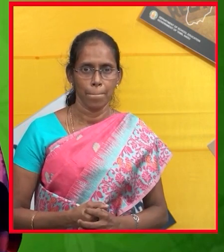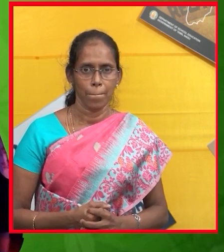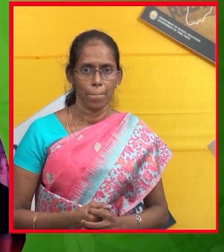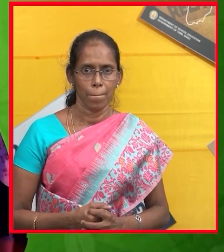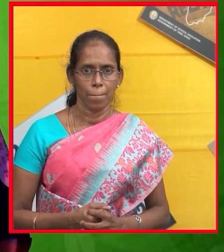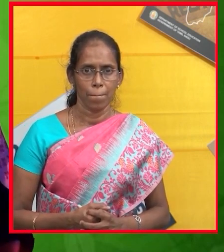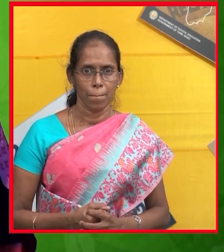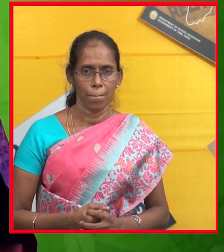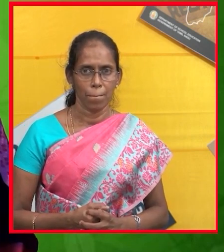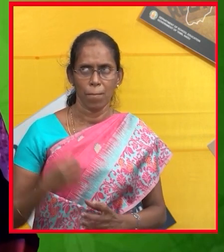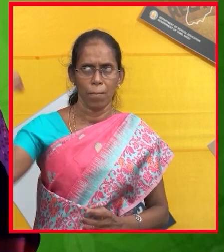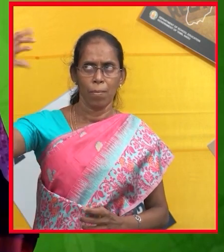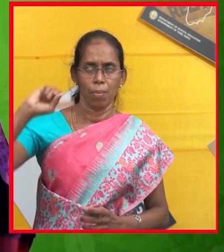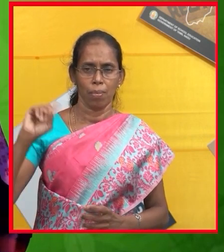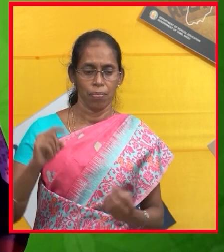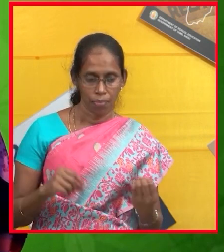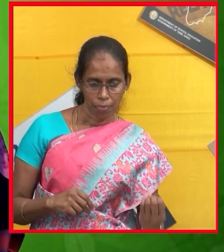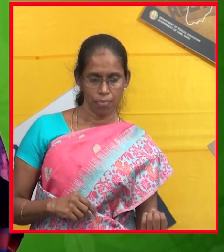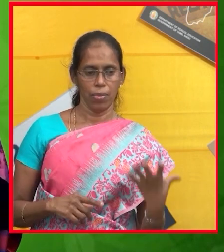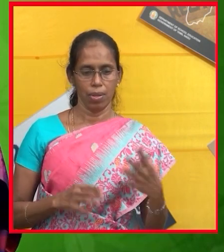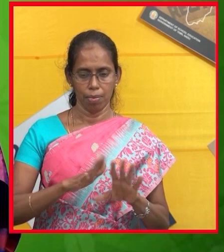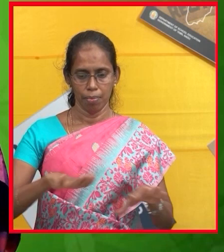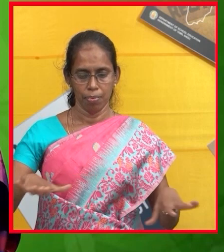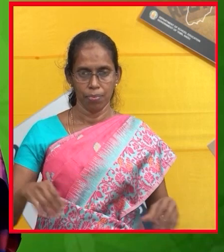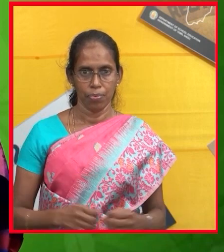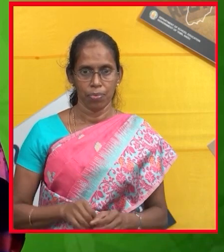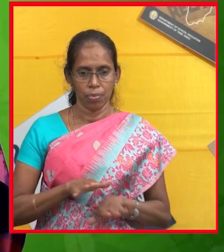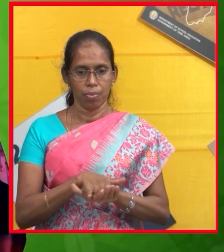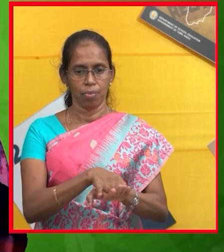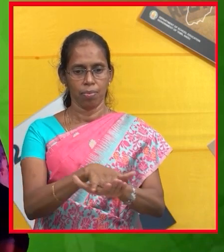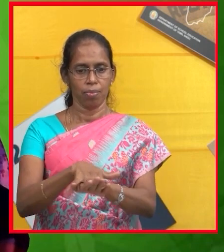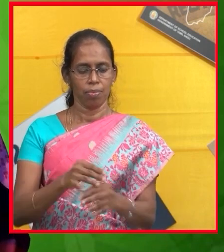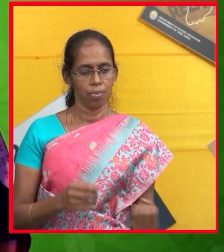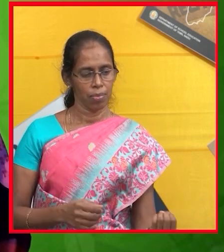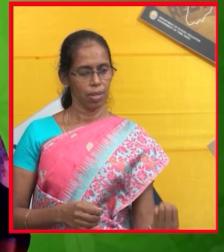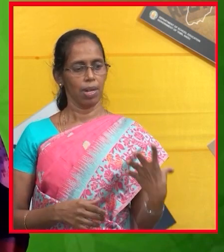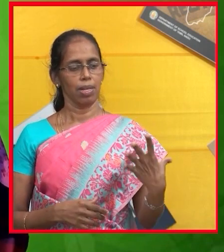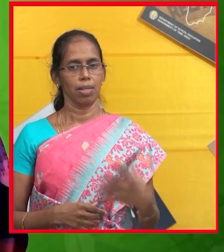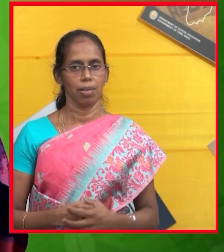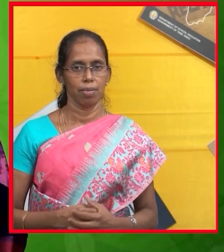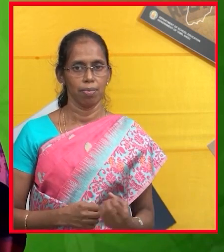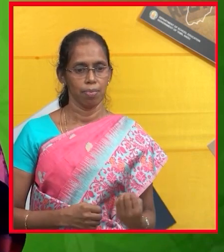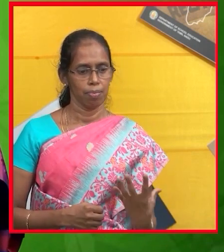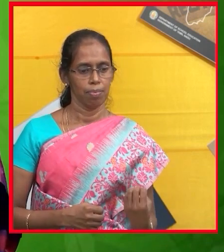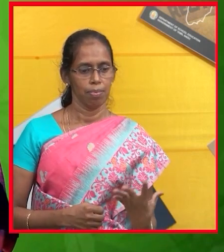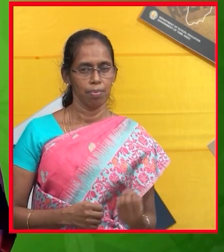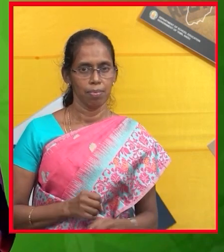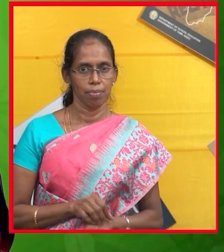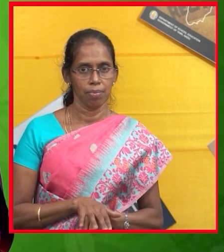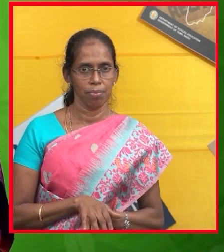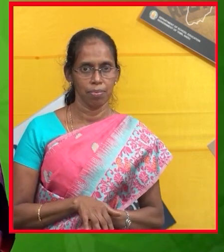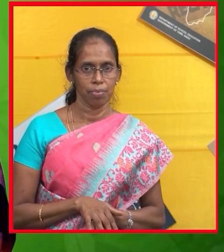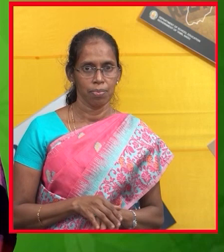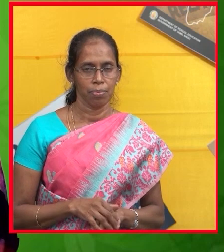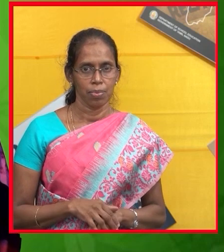மாதிரி ஹியூமன் பீயிங்ஸ் இது கிடையாது. ஹியூமன் பீயிங்ஸ் இல்லாமல் மற்ற கடல்வாழ் உயிரினங்கள், இன்செக்ட்ஸ், பூச்சிகள்லாம் இதை என்ன செய்யும்? வெளிப்படுத்தும்.